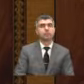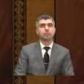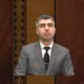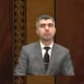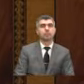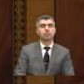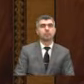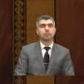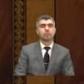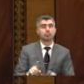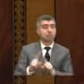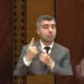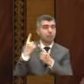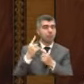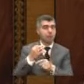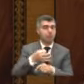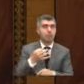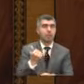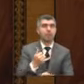نائب انصات تفضل.